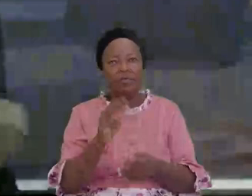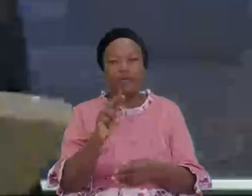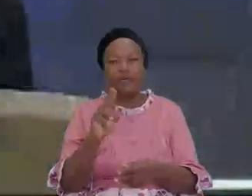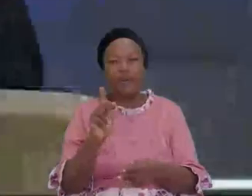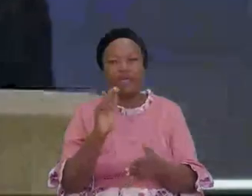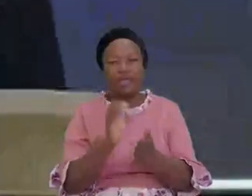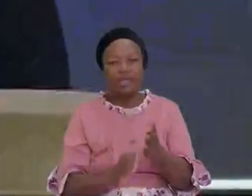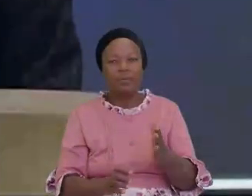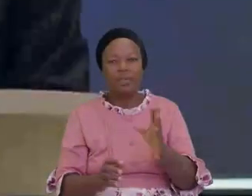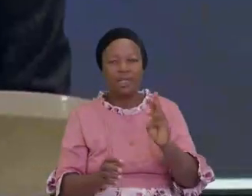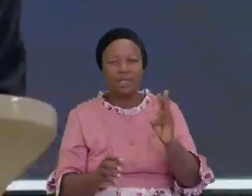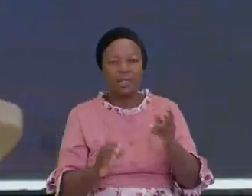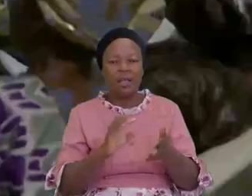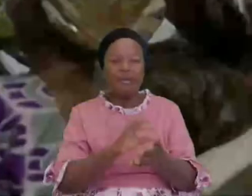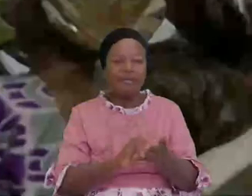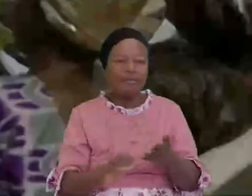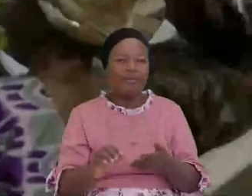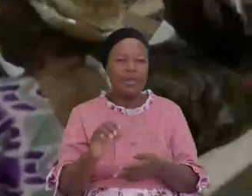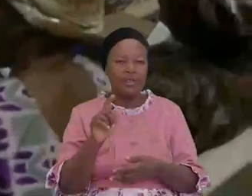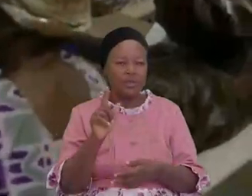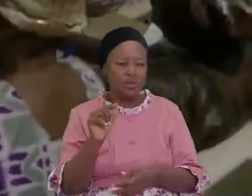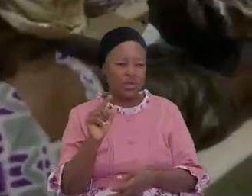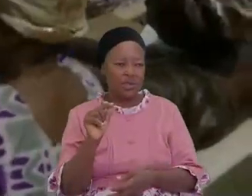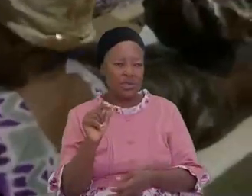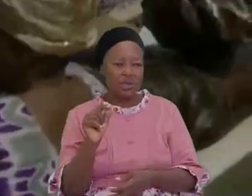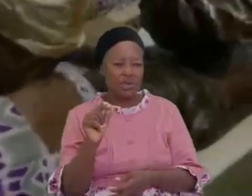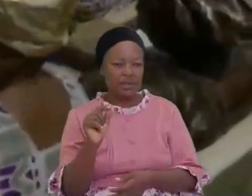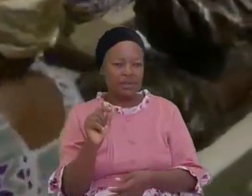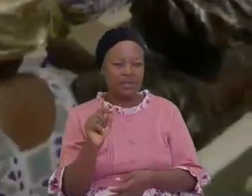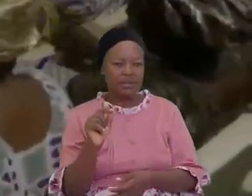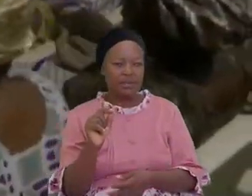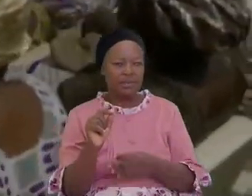Voyons Marc chapitre 16, verset 20.